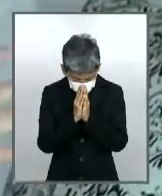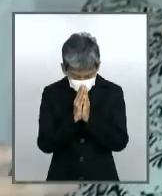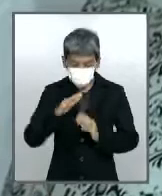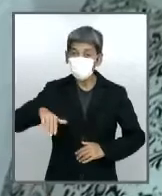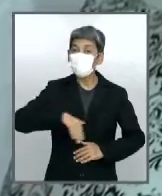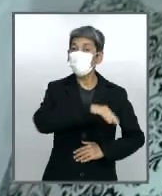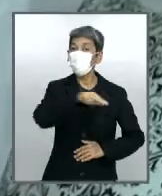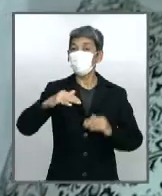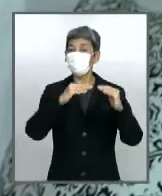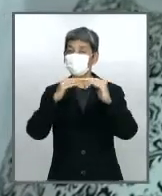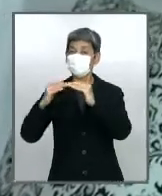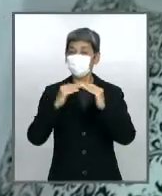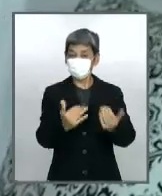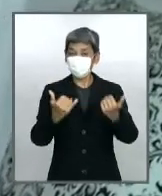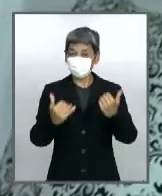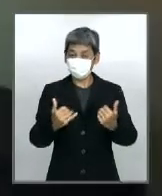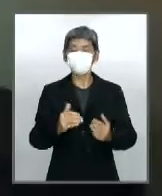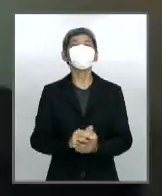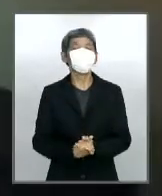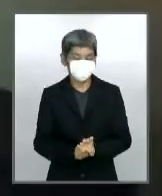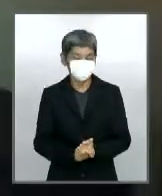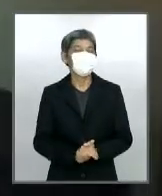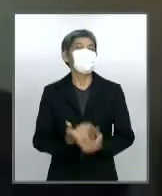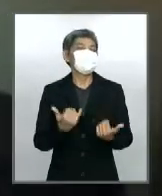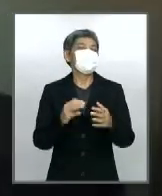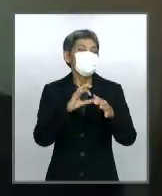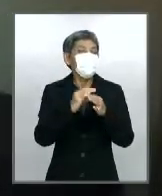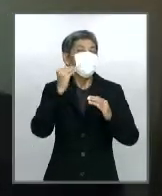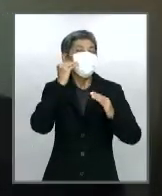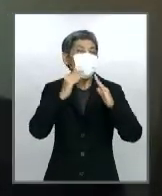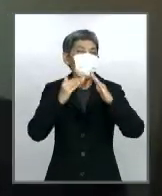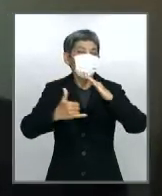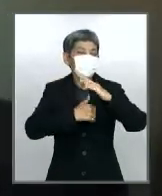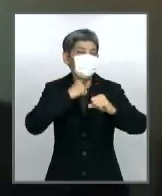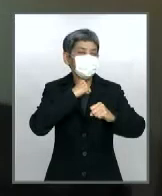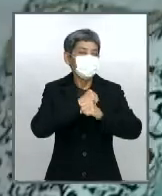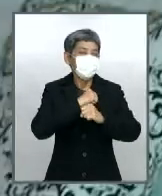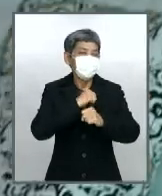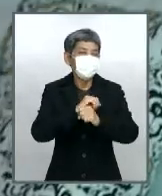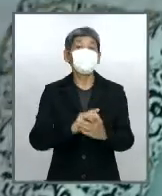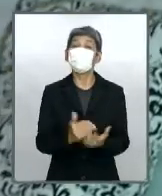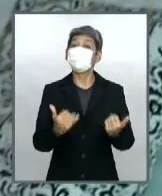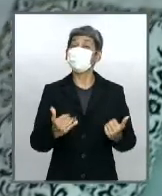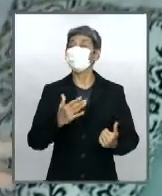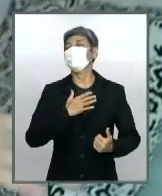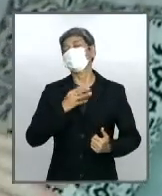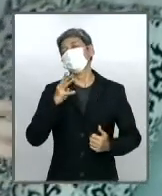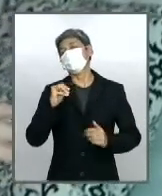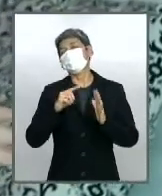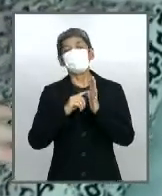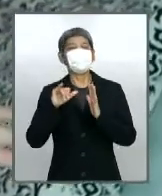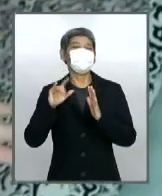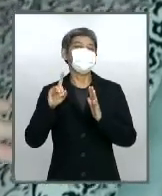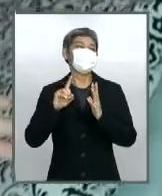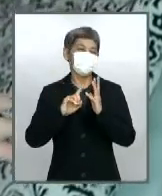ท่านผู้ชมเคียงบ่าเคียงไหลทุกคนค่ะวันนี้เคียงบ่าเคียงไหลเป็นตอนเกี่ยวกับ Work From Home ซึ่งเป็นเคียงบ่าเคียงไหล